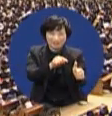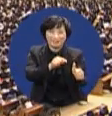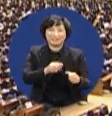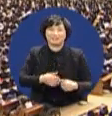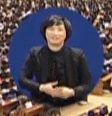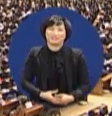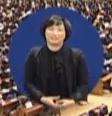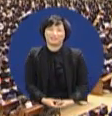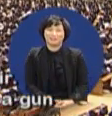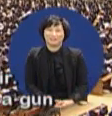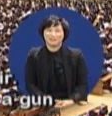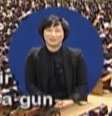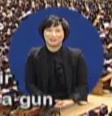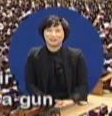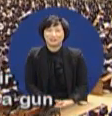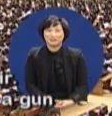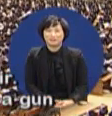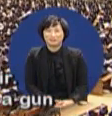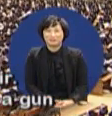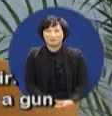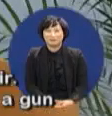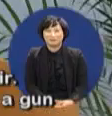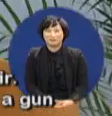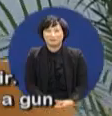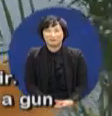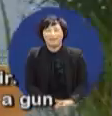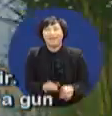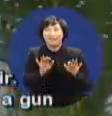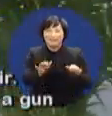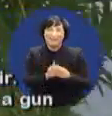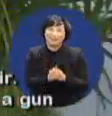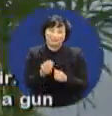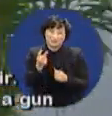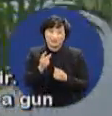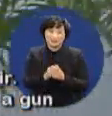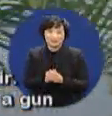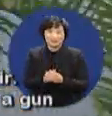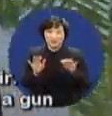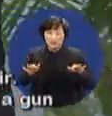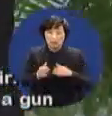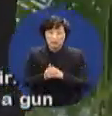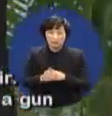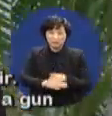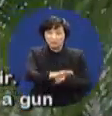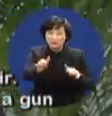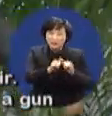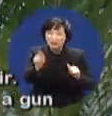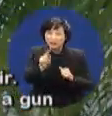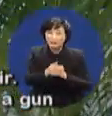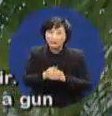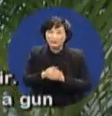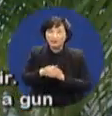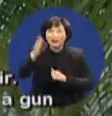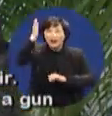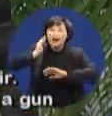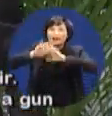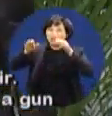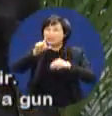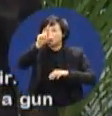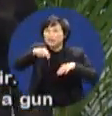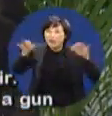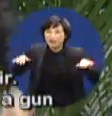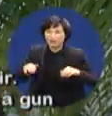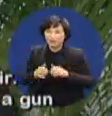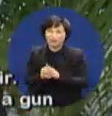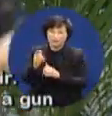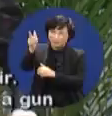하시는지라. 하시니라. 아, 그러더니 공중에 나는 새도 그냥 다스립니다.